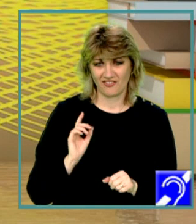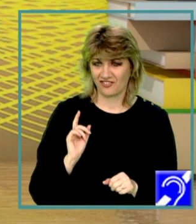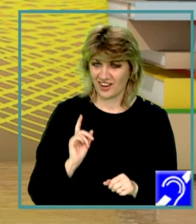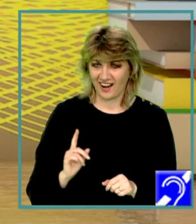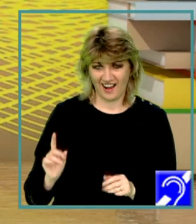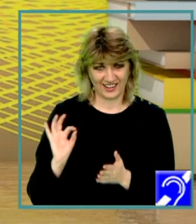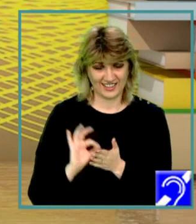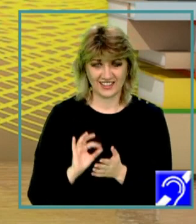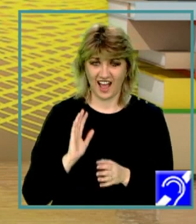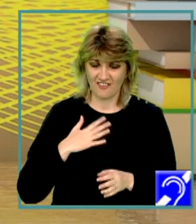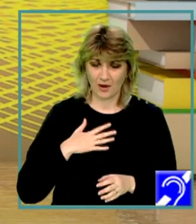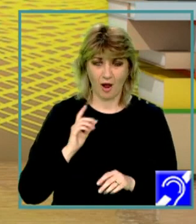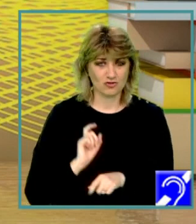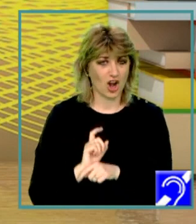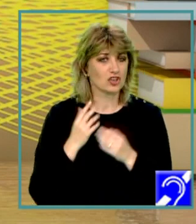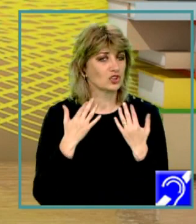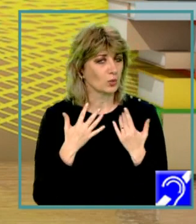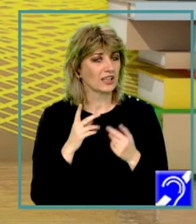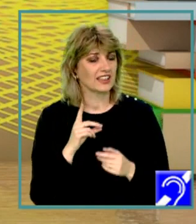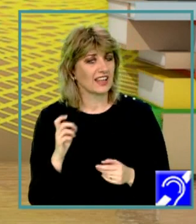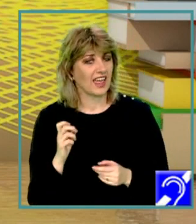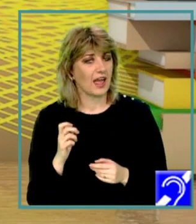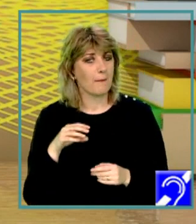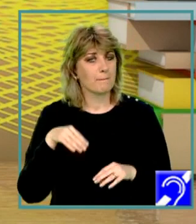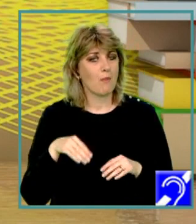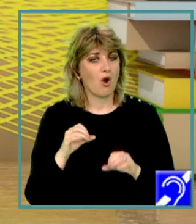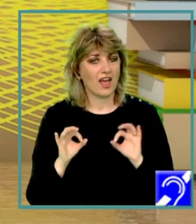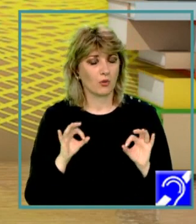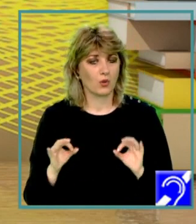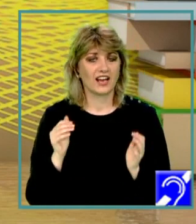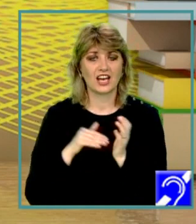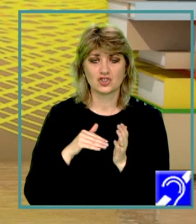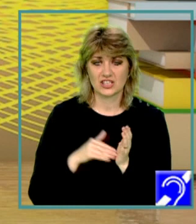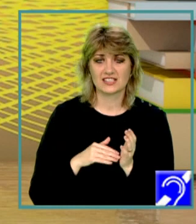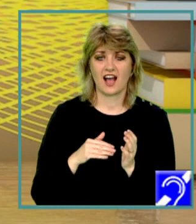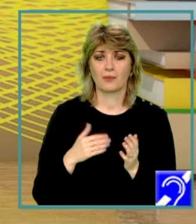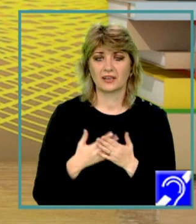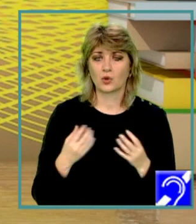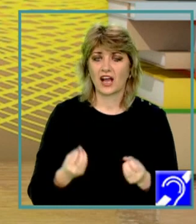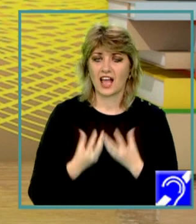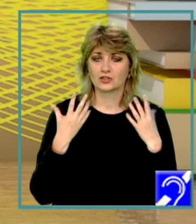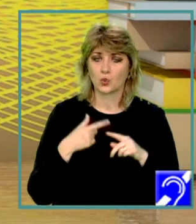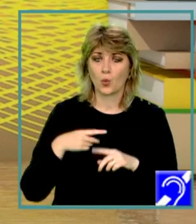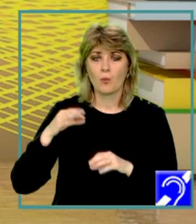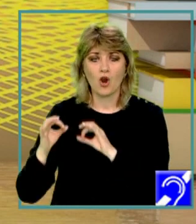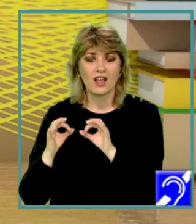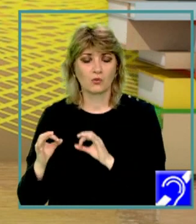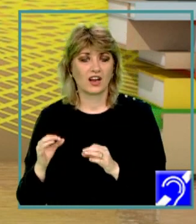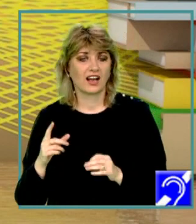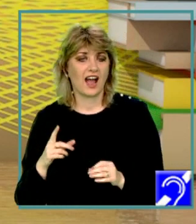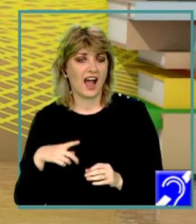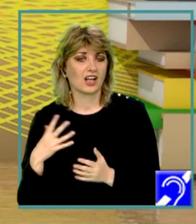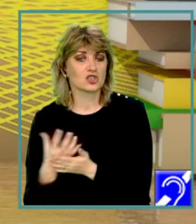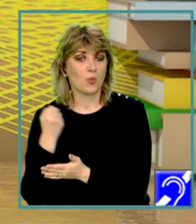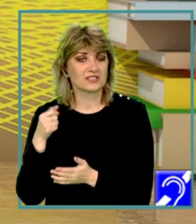avem același număr de molecule necesar pentru a reacționa cu moleculele ca rest tu